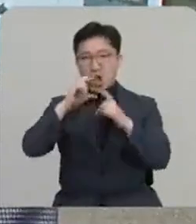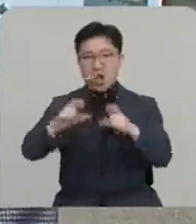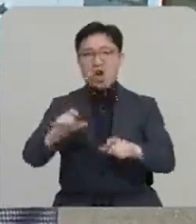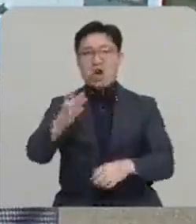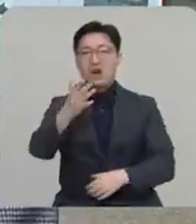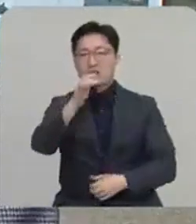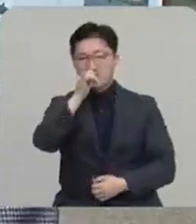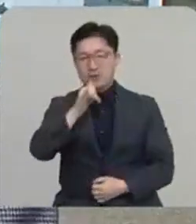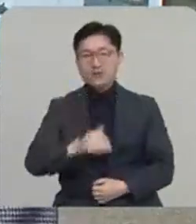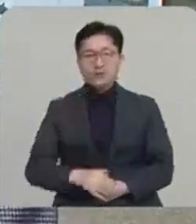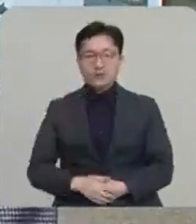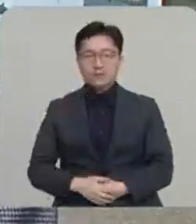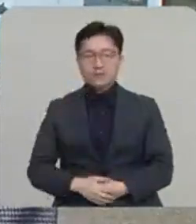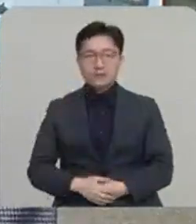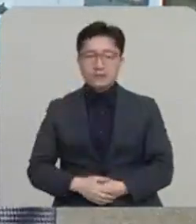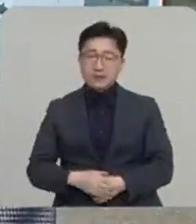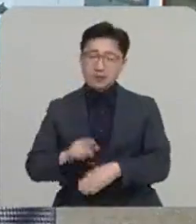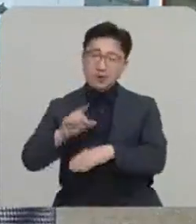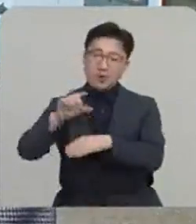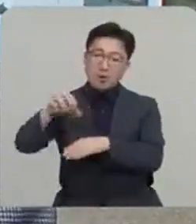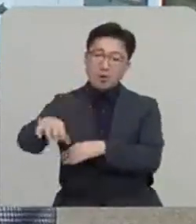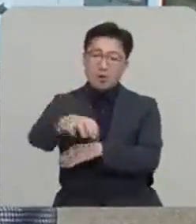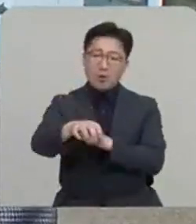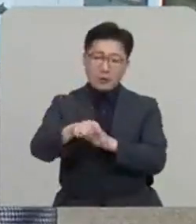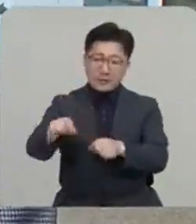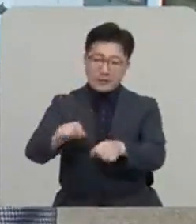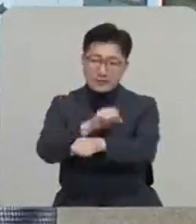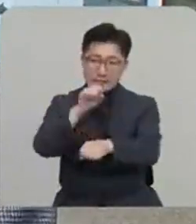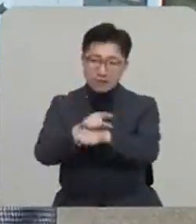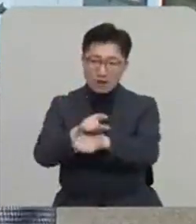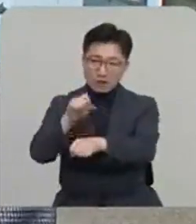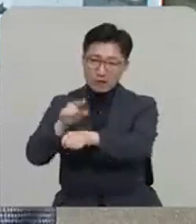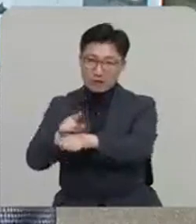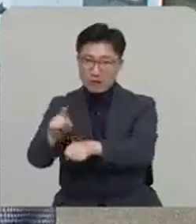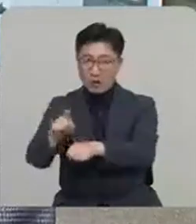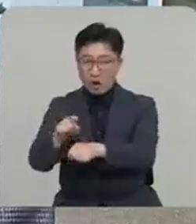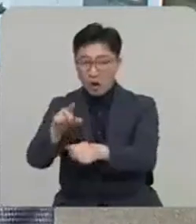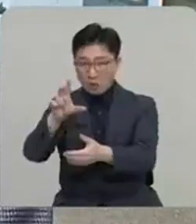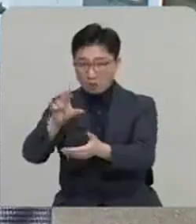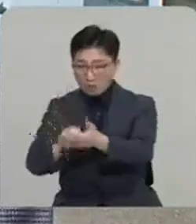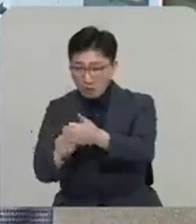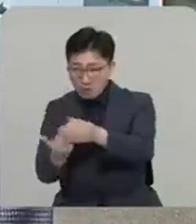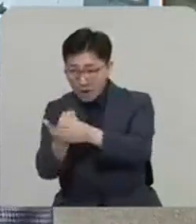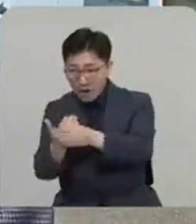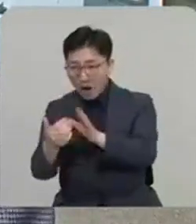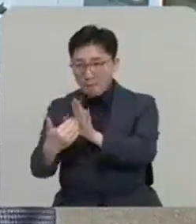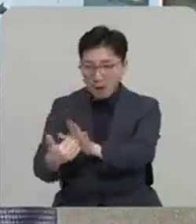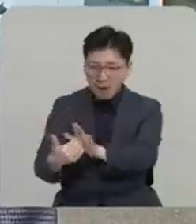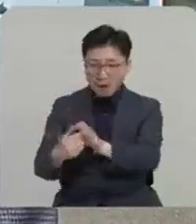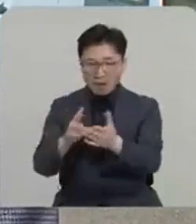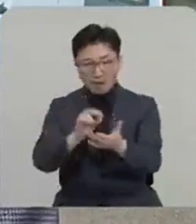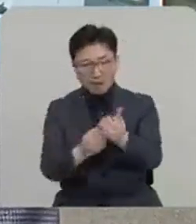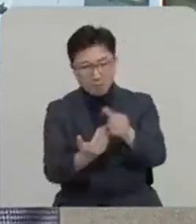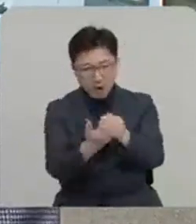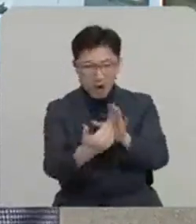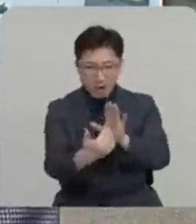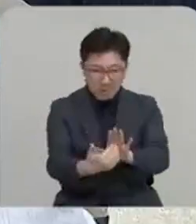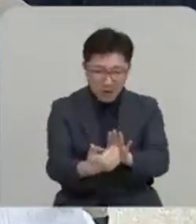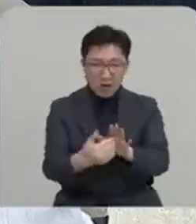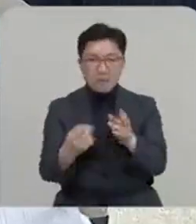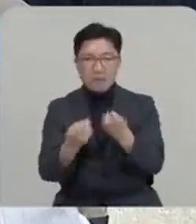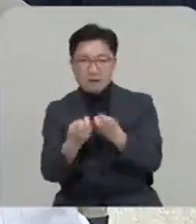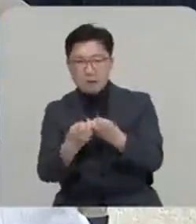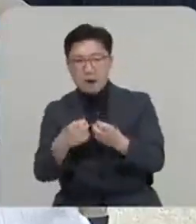됐고요. 이제 각또 지자체의 특성화된 재난 유형별로 관련된 지원 시설을 육성하도록 그렇게